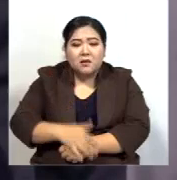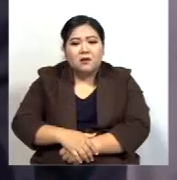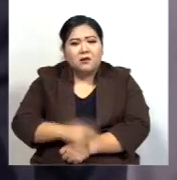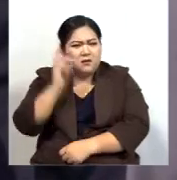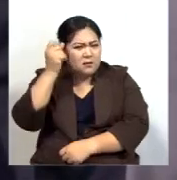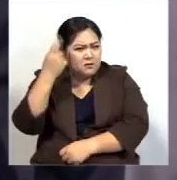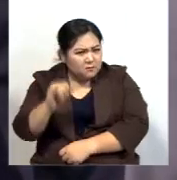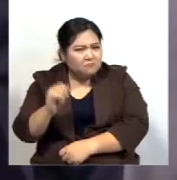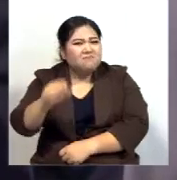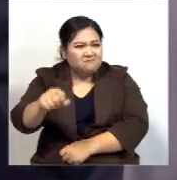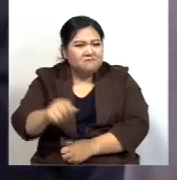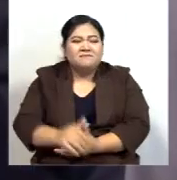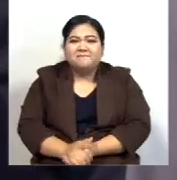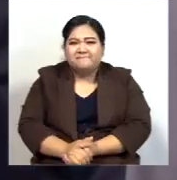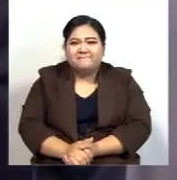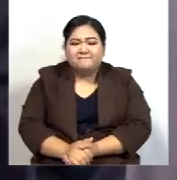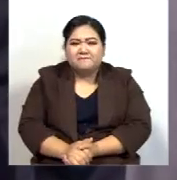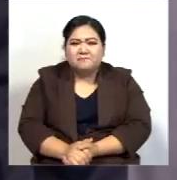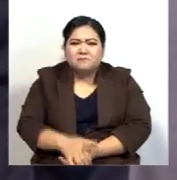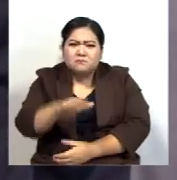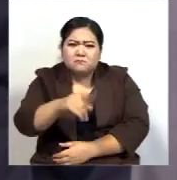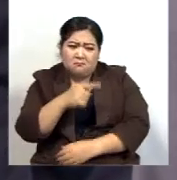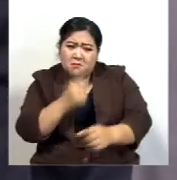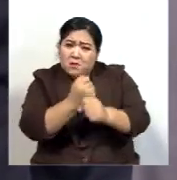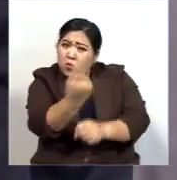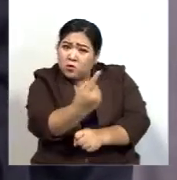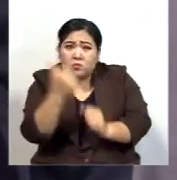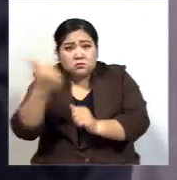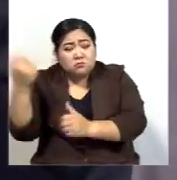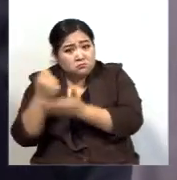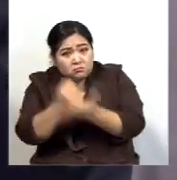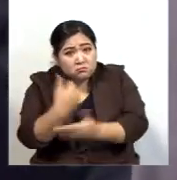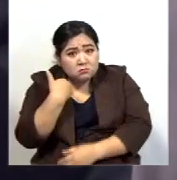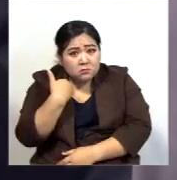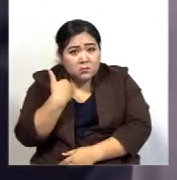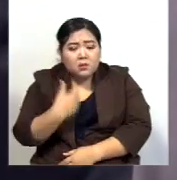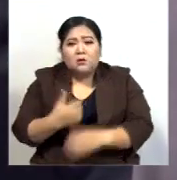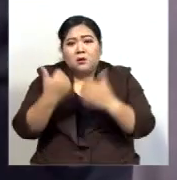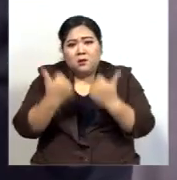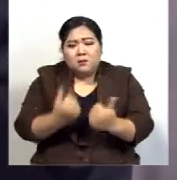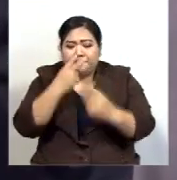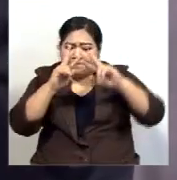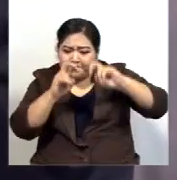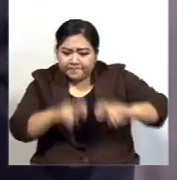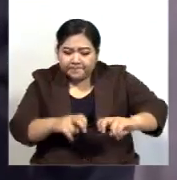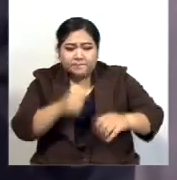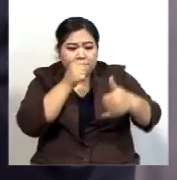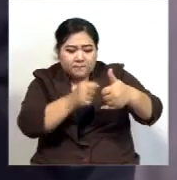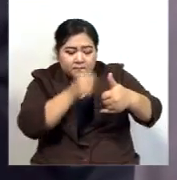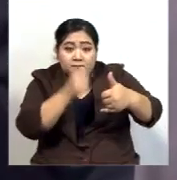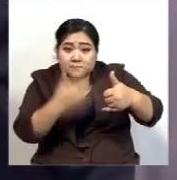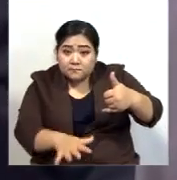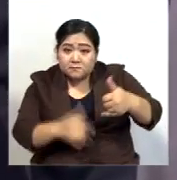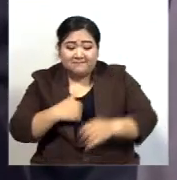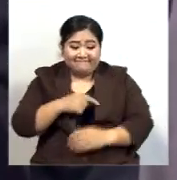างนึงนะครับ เพื่อไม่ให้เกิดการตีความคือคนร้ายทำคนเดียวไม่มีคนอื่นเกี่ยวข้องใช่ไหมคะ เบื้องต้นขนาดนี้นะครับจากที่การซักถามมา